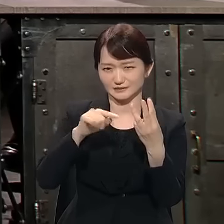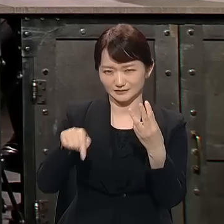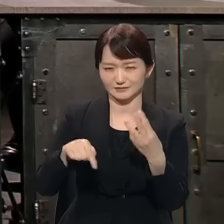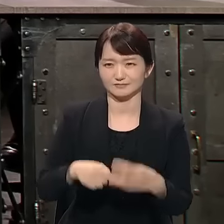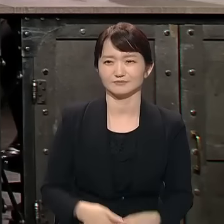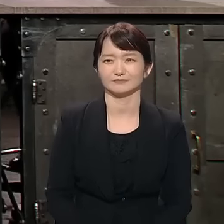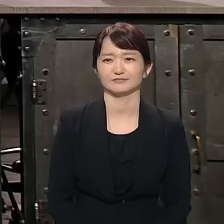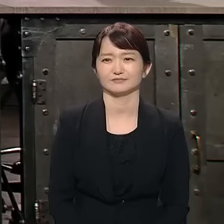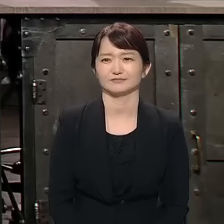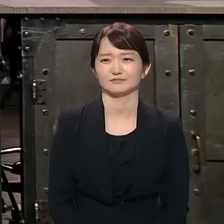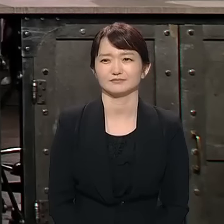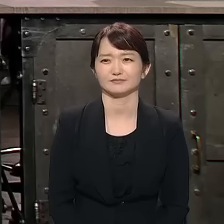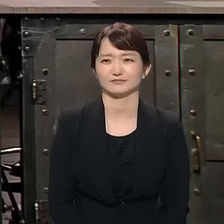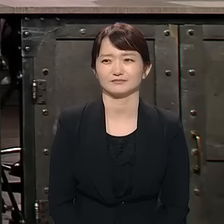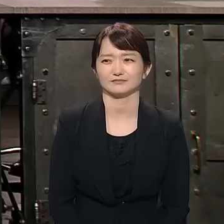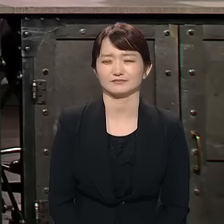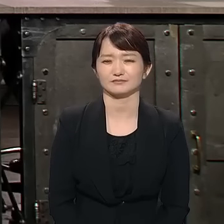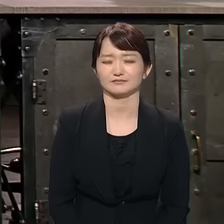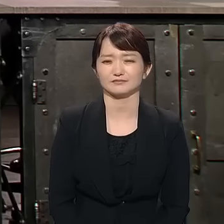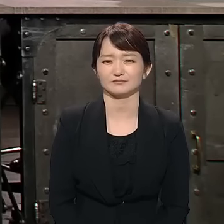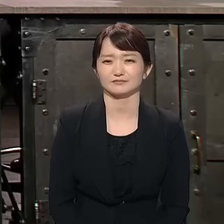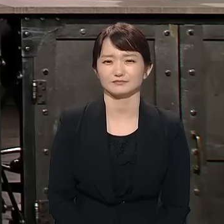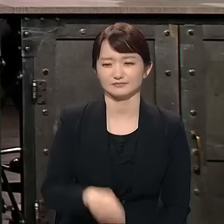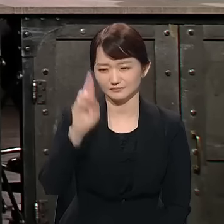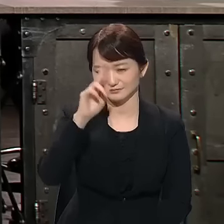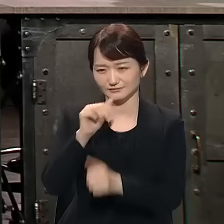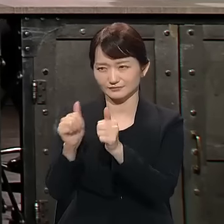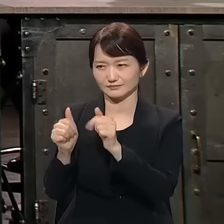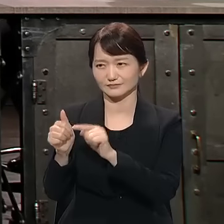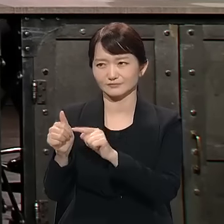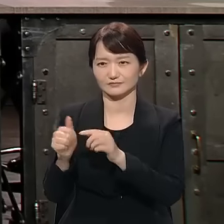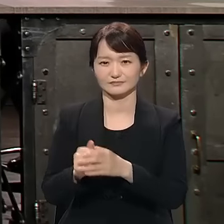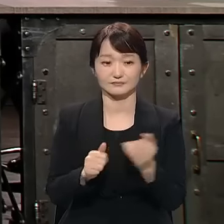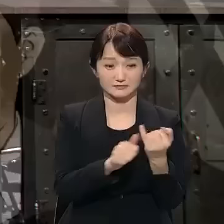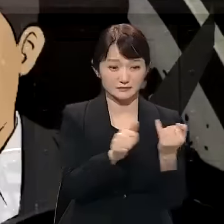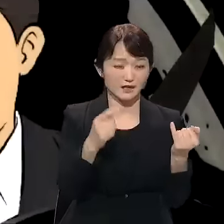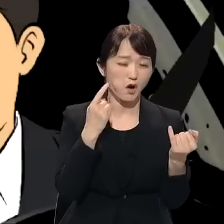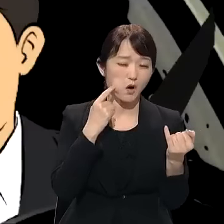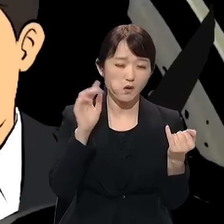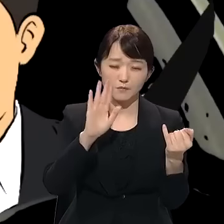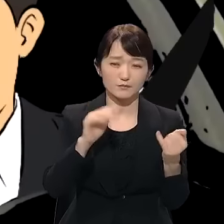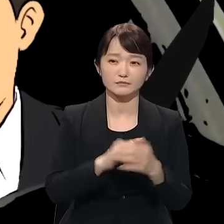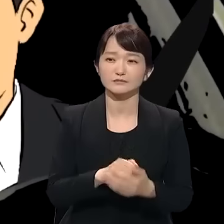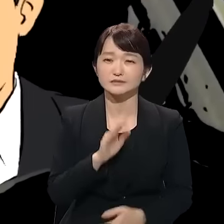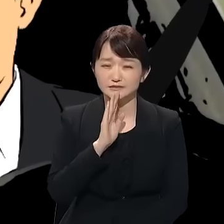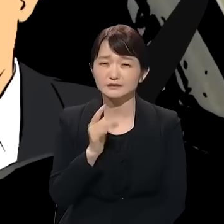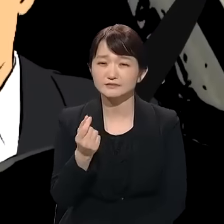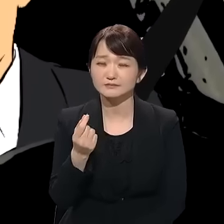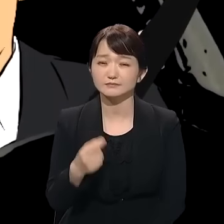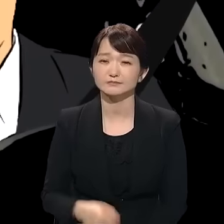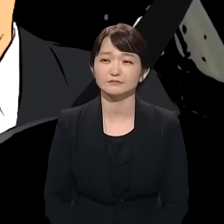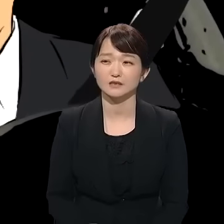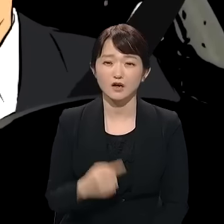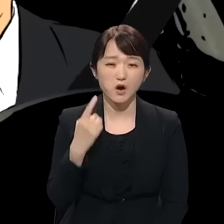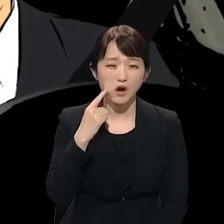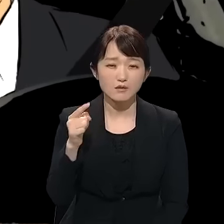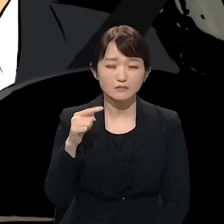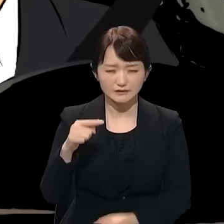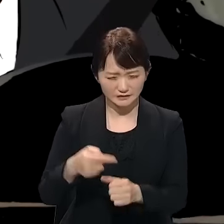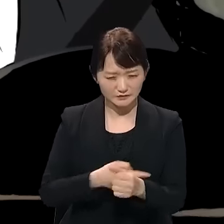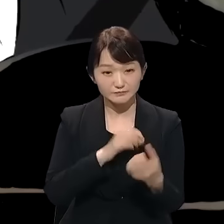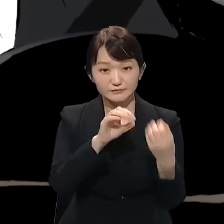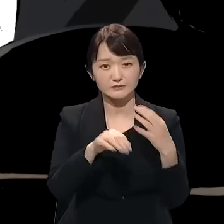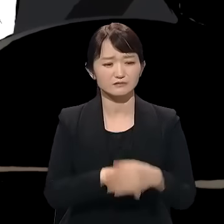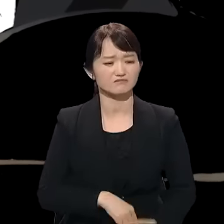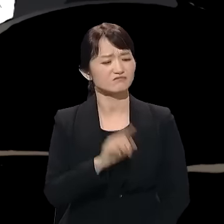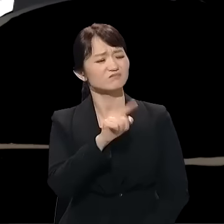좋습니다 자 박사님 저 일단은 일단은 거짓말하고 있는 거 같지 않습니다 이게 진 진짜 같아요 거짓말 같으면 더 자연스럽게 얘기했을 거야